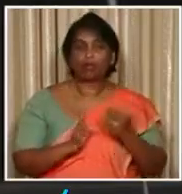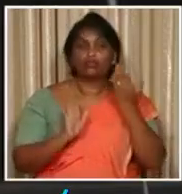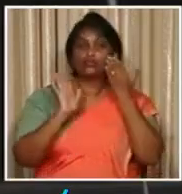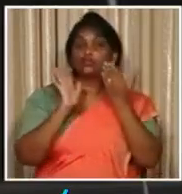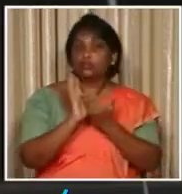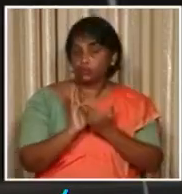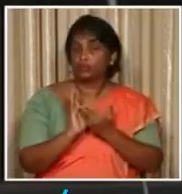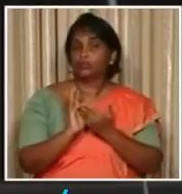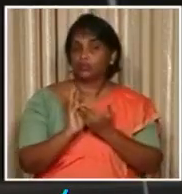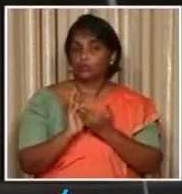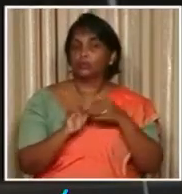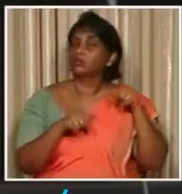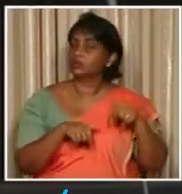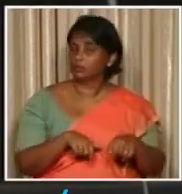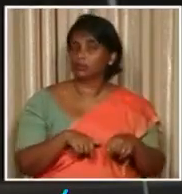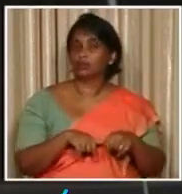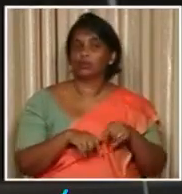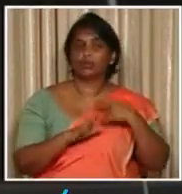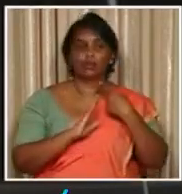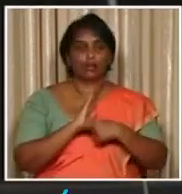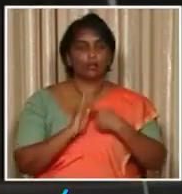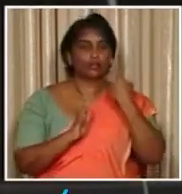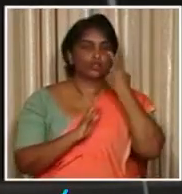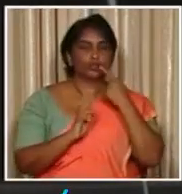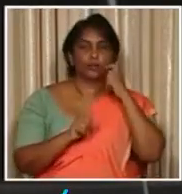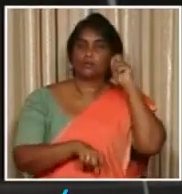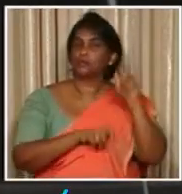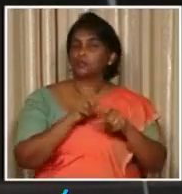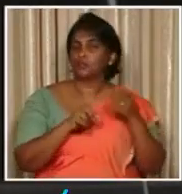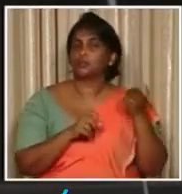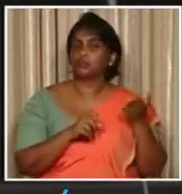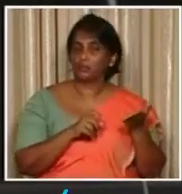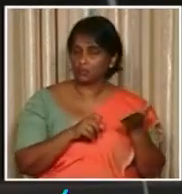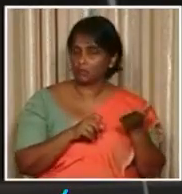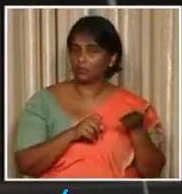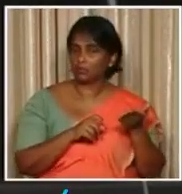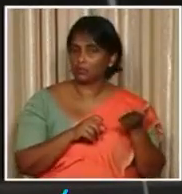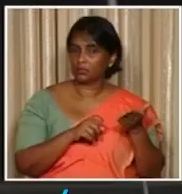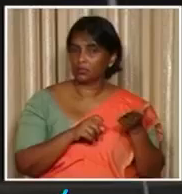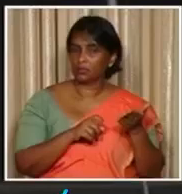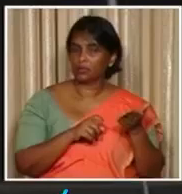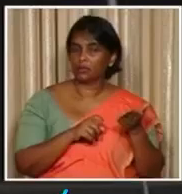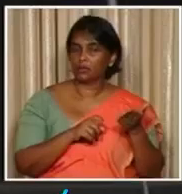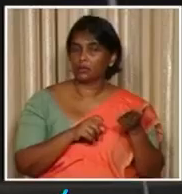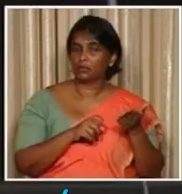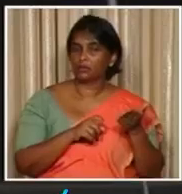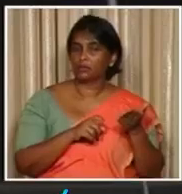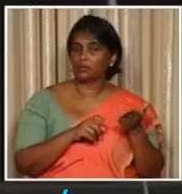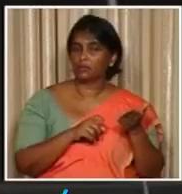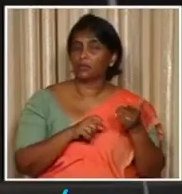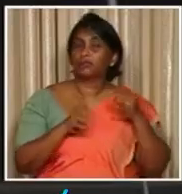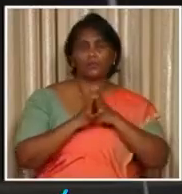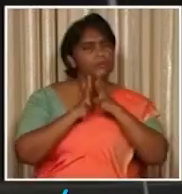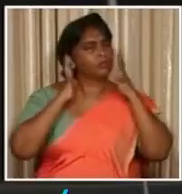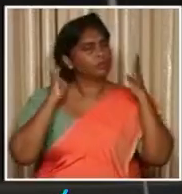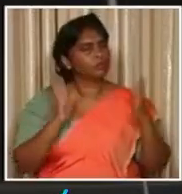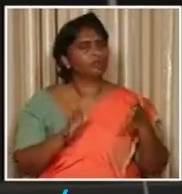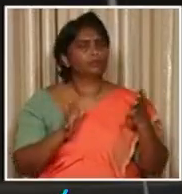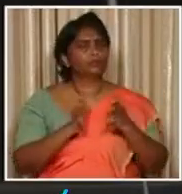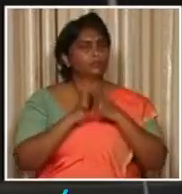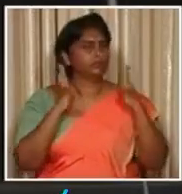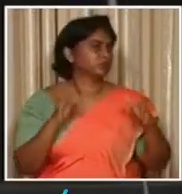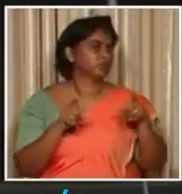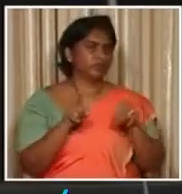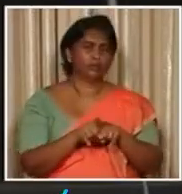ආදර්ශයක් දෙන්න ඕනේ. දැන් මේ රටේ අහිංසක ජනතාවට මේ මේ දැවැන්ත